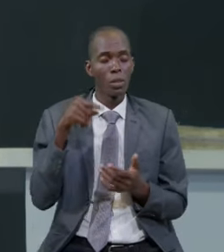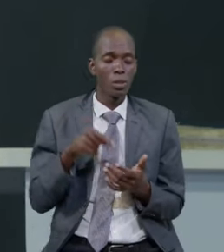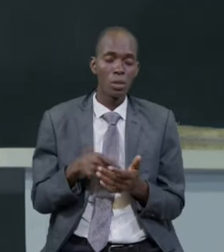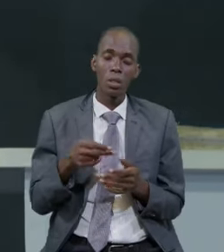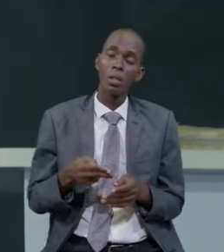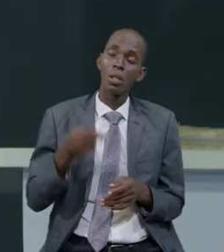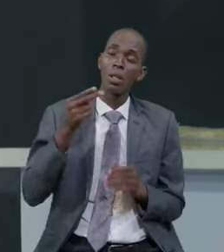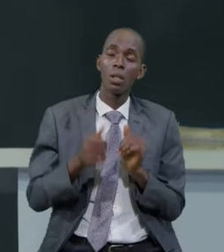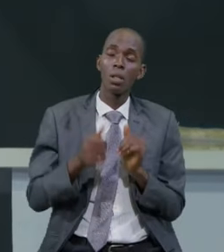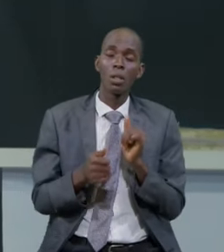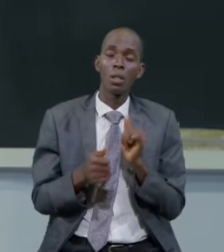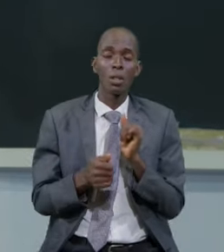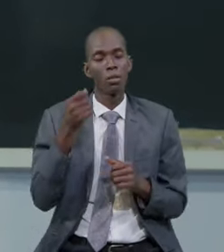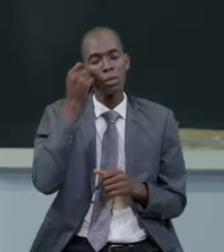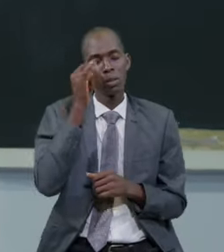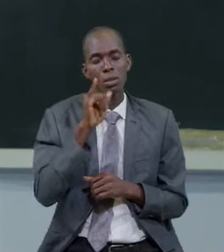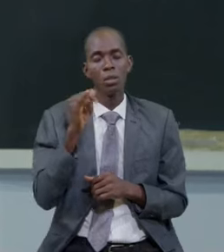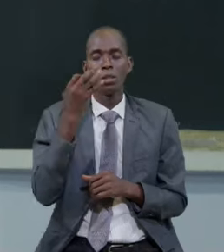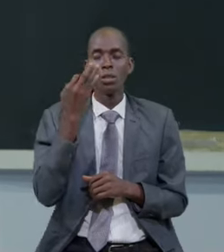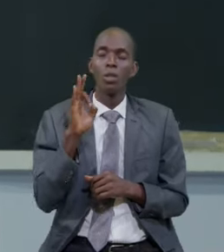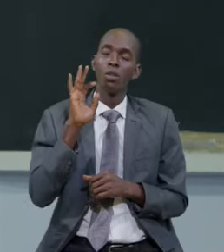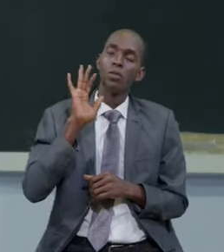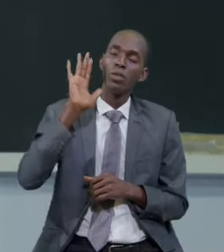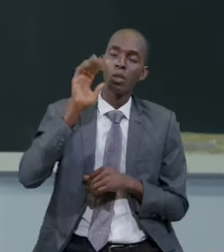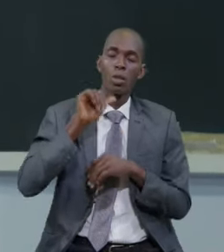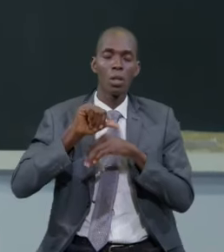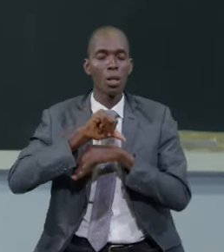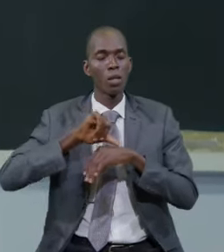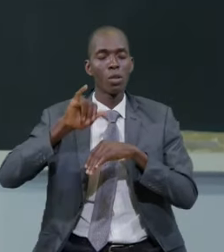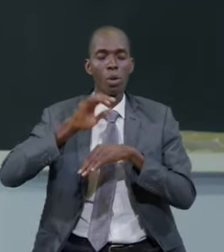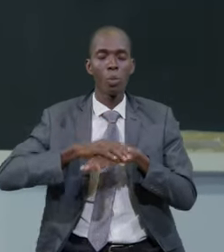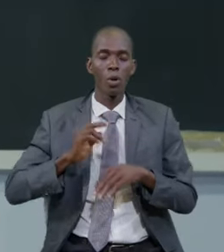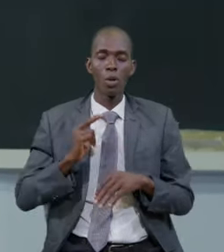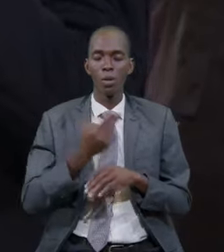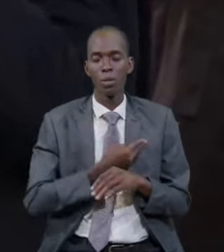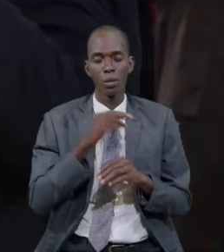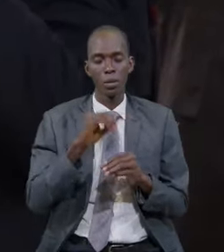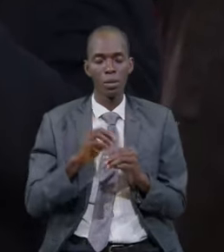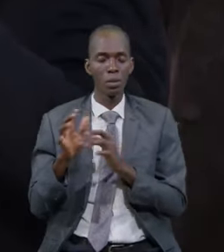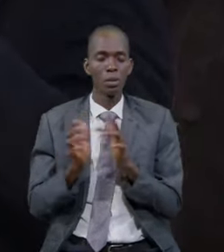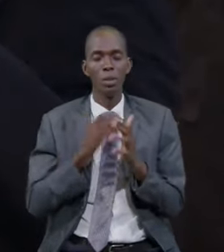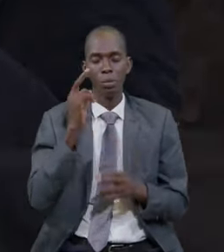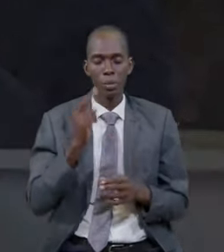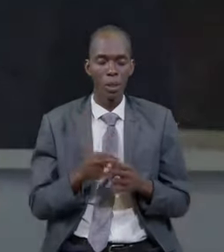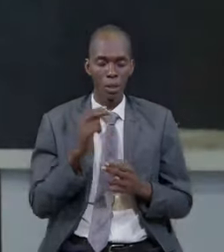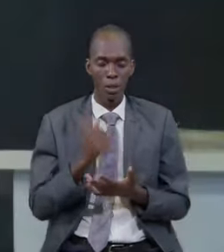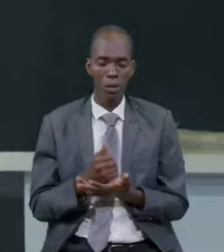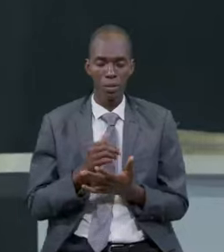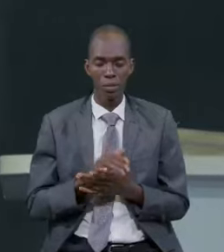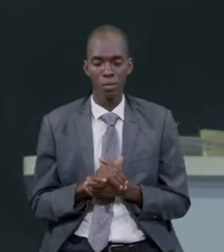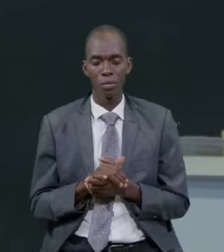grande compréhension de ton onction sur nous au nom de Jésus.